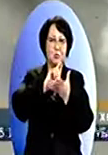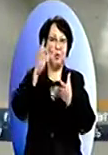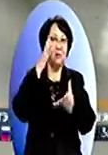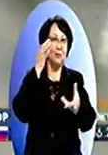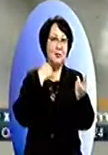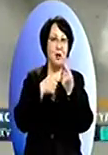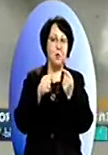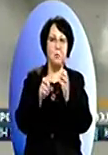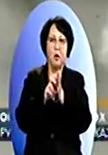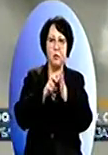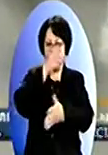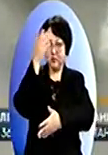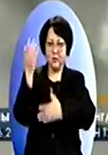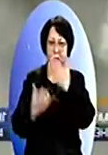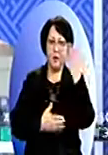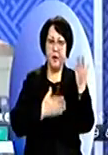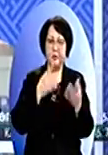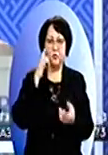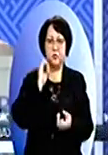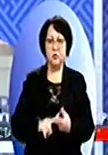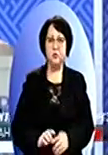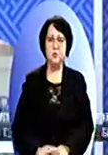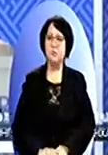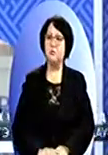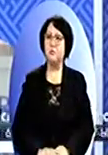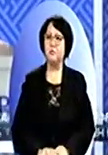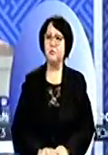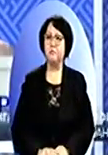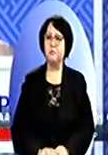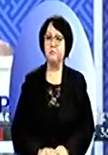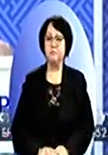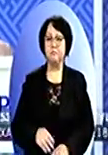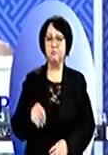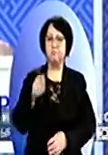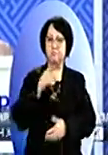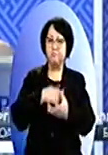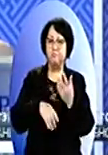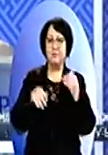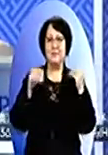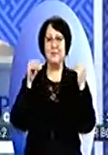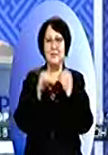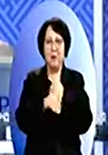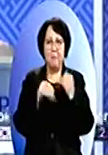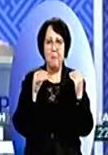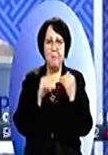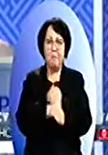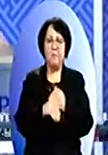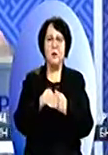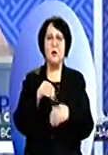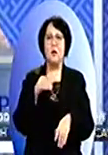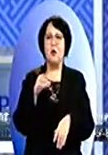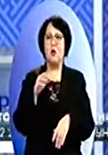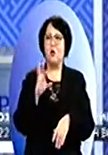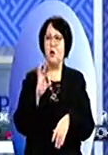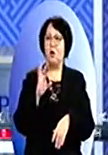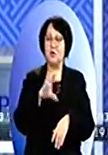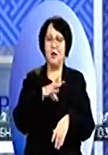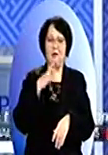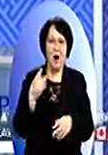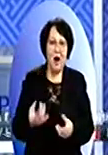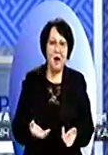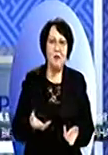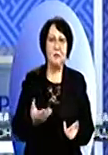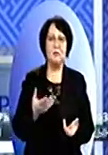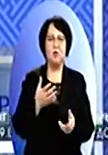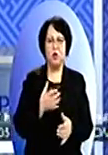болцоог эрэлхийлэх юм байна. Хөдөлгөөний эрчим зам дээр гарч байгаа тээврийн осол хамгийн гол нь тэнд иргэдийн эрүүл мэнд хохирч,